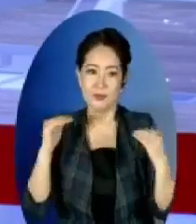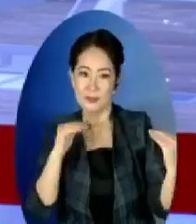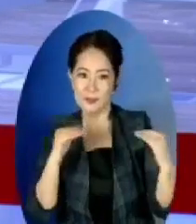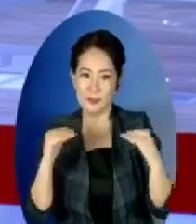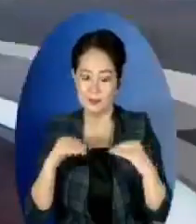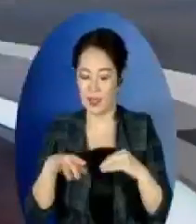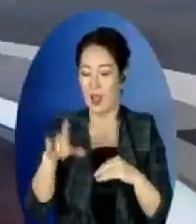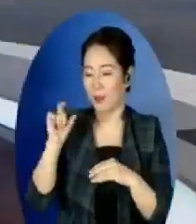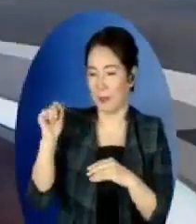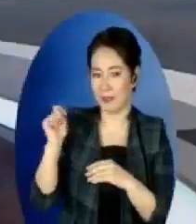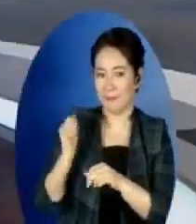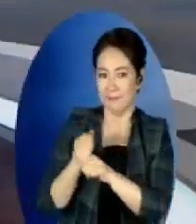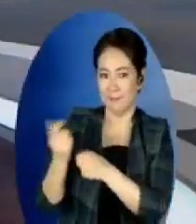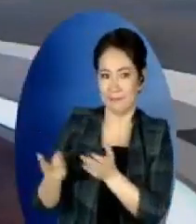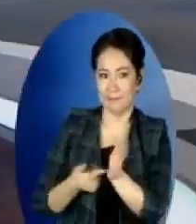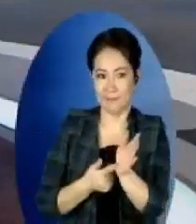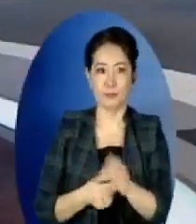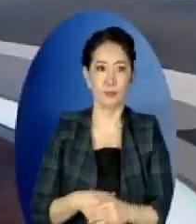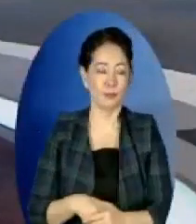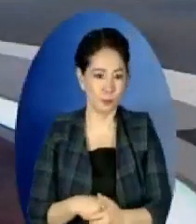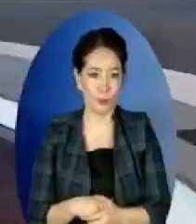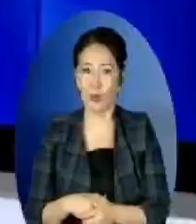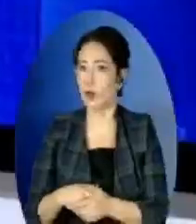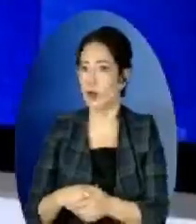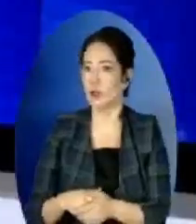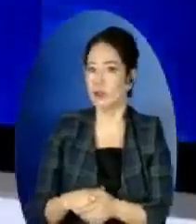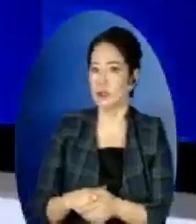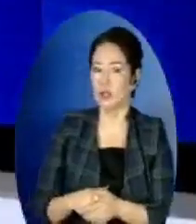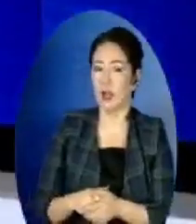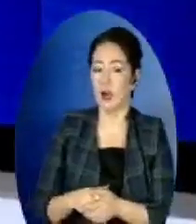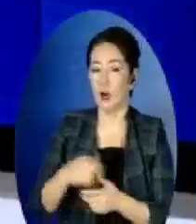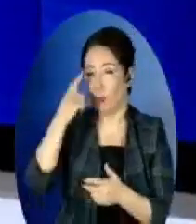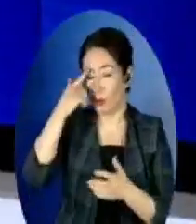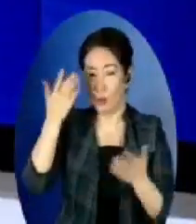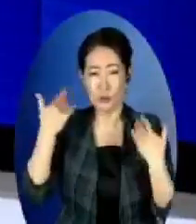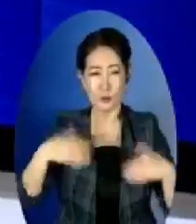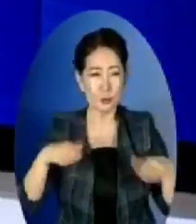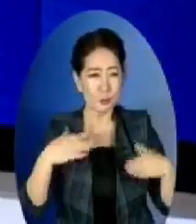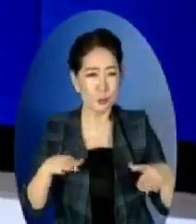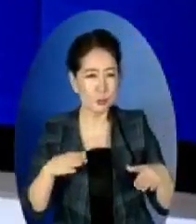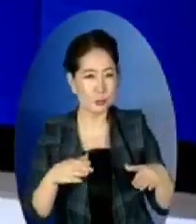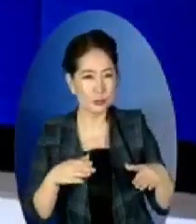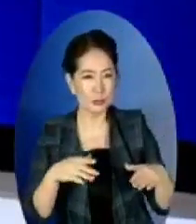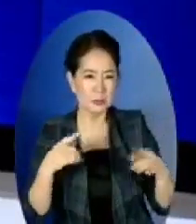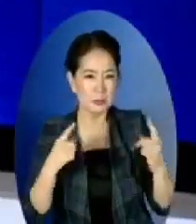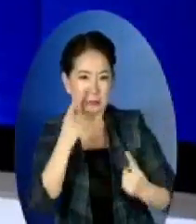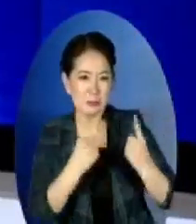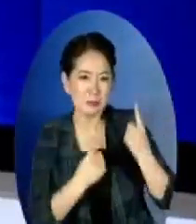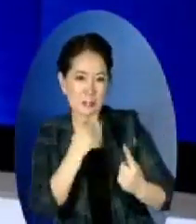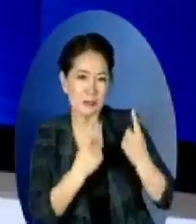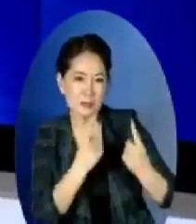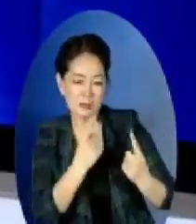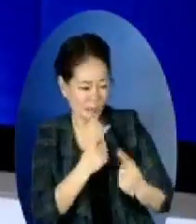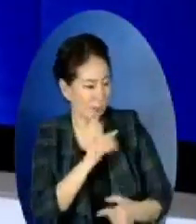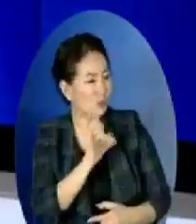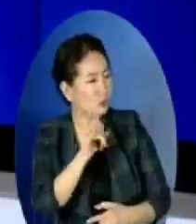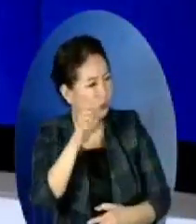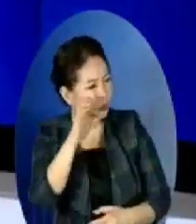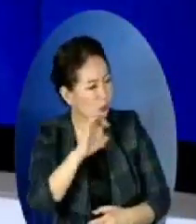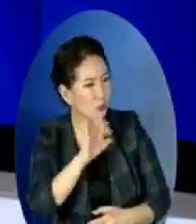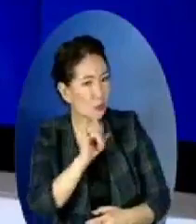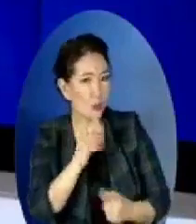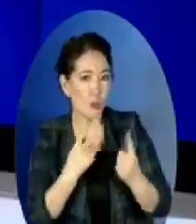хоёр ажиллаж байна. Оройн төргийн анх хоёроо. Оройн төргий. За Монгол бүжгийн тулаан гэхээрээс их сонирхол татчихжээ л да. Тэгэхээр энэ яаж бас ямар зарчмаар